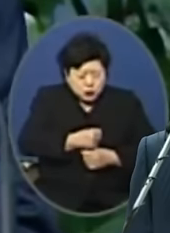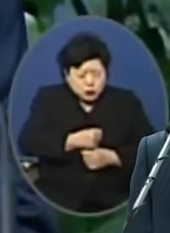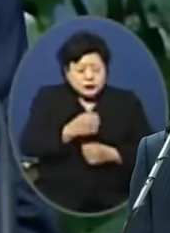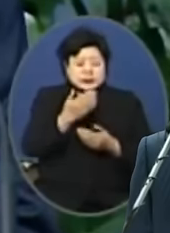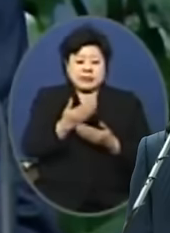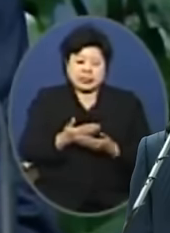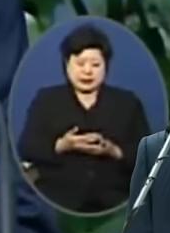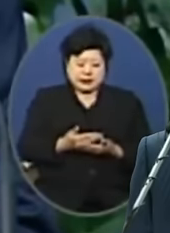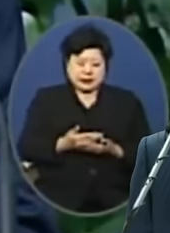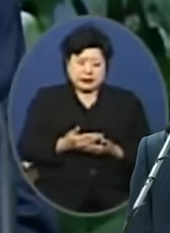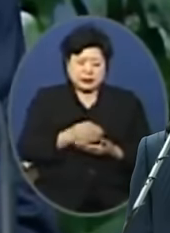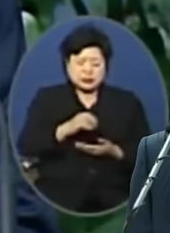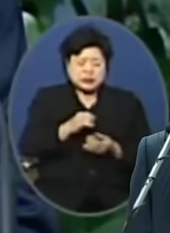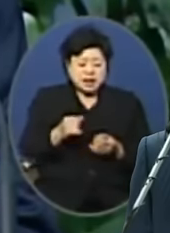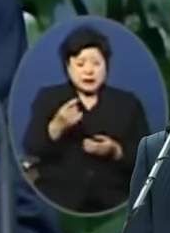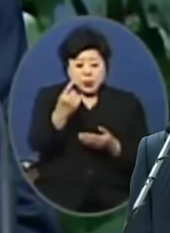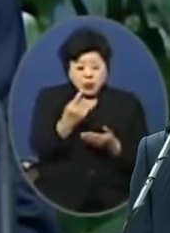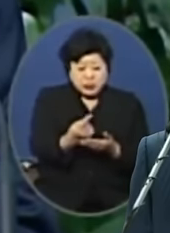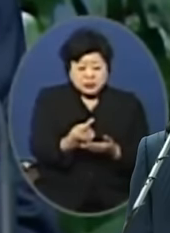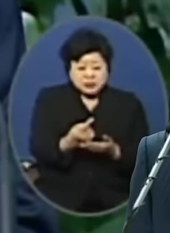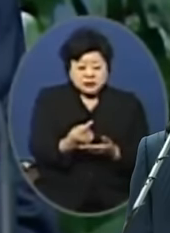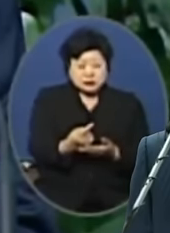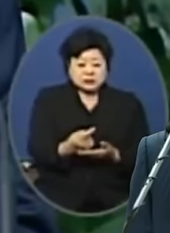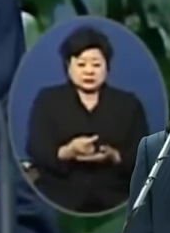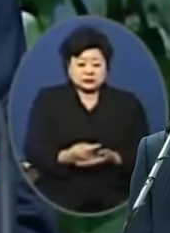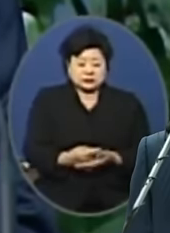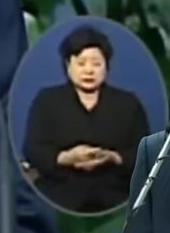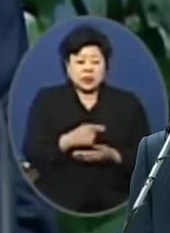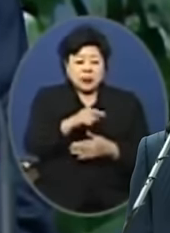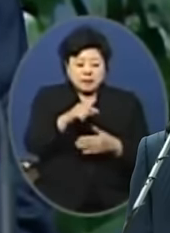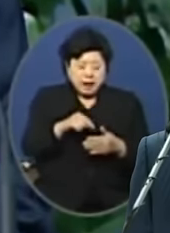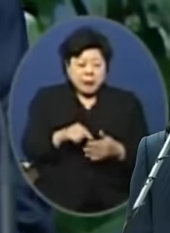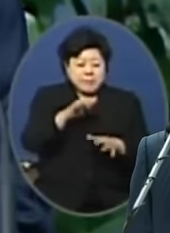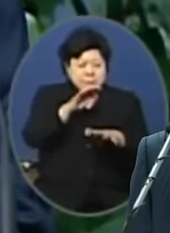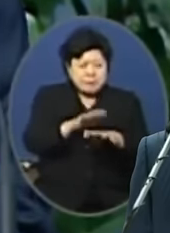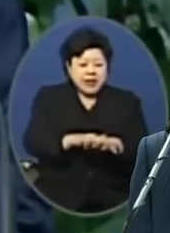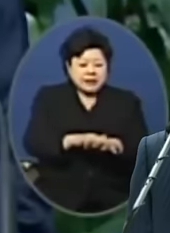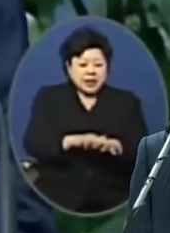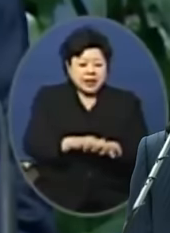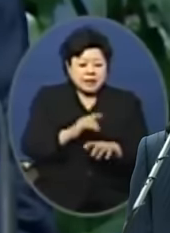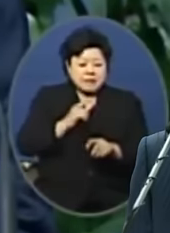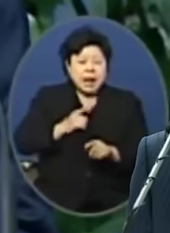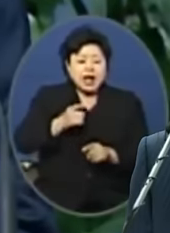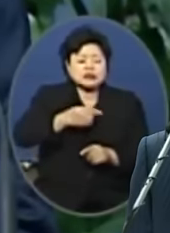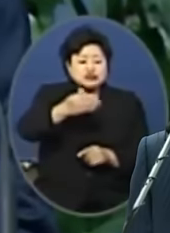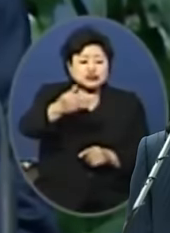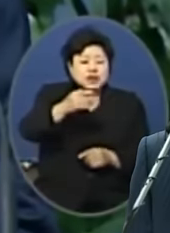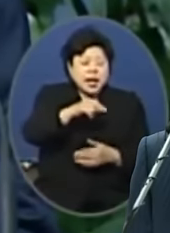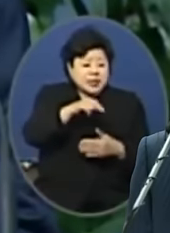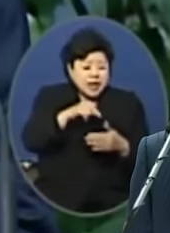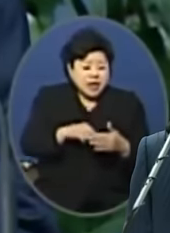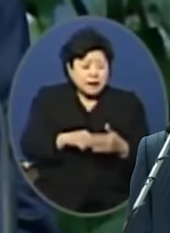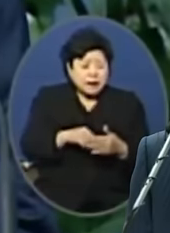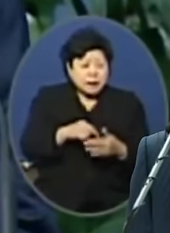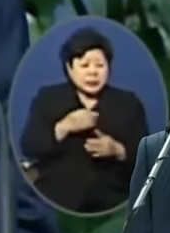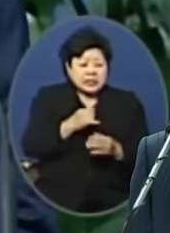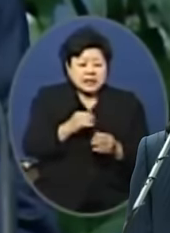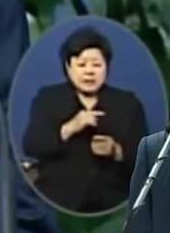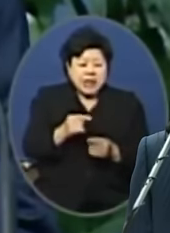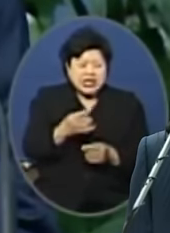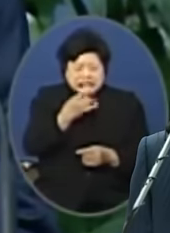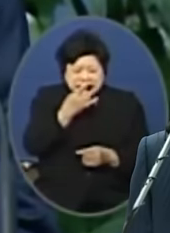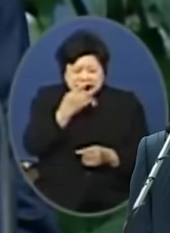받아들여야 된다는 것입니다. 이웃 사람들이 와서 많은 것을 마음에 열어놓고 받아들이면 내 마음에 이웃 사람이 마른